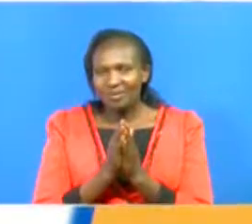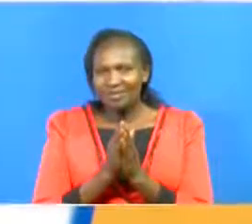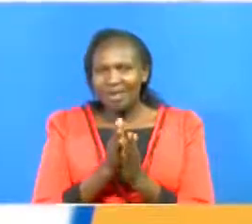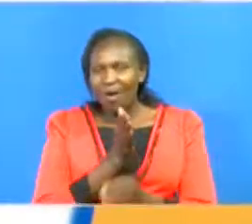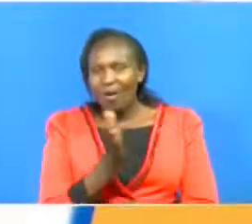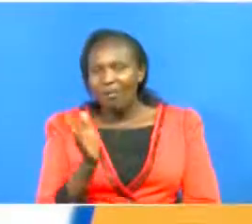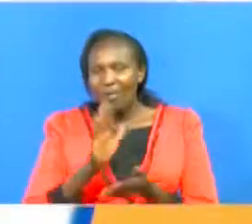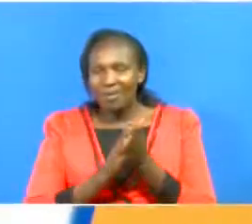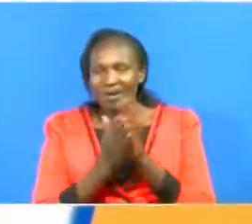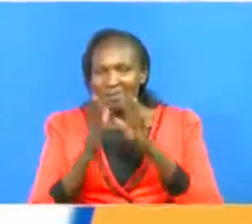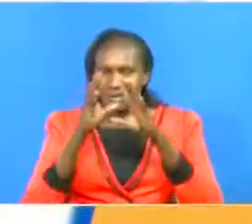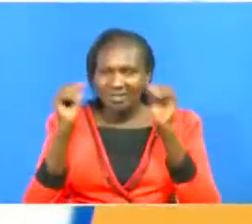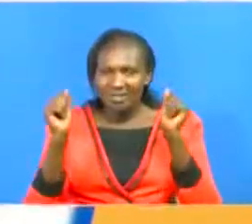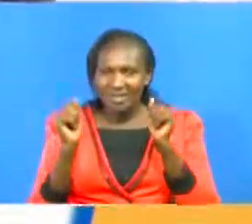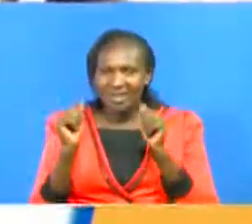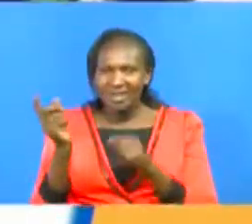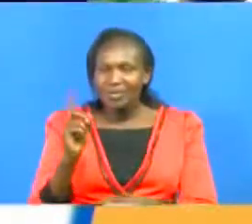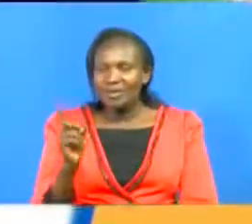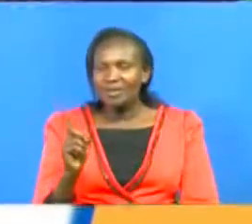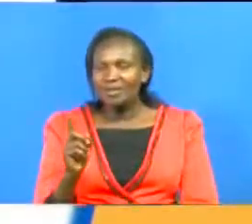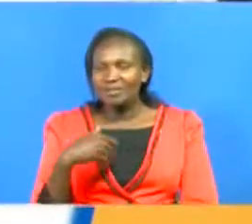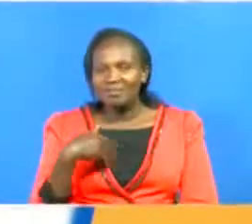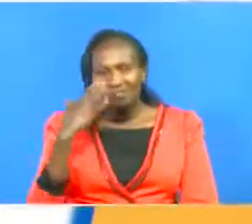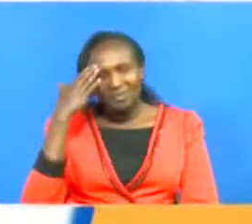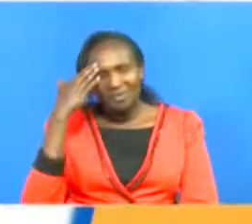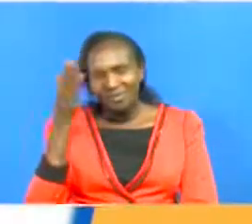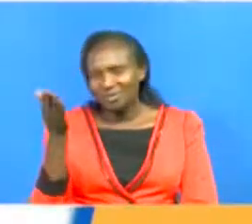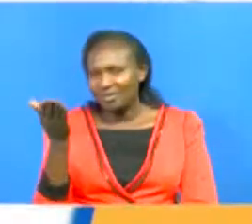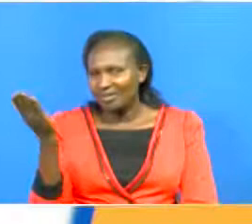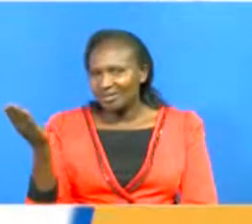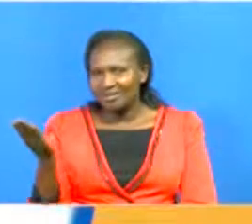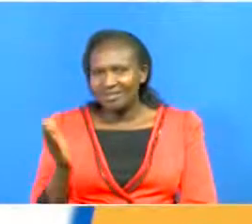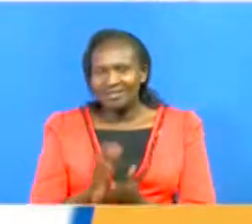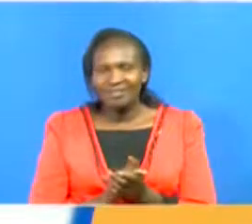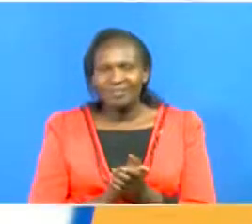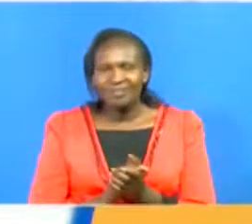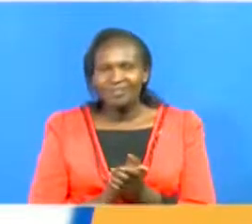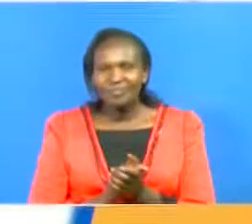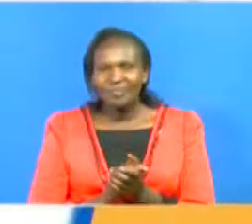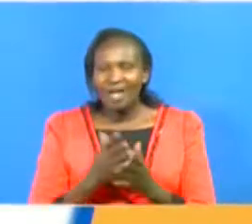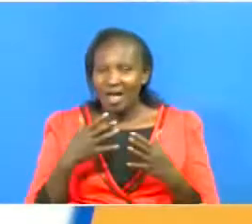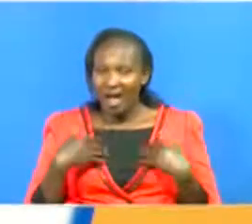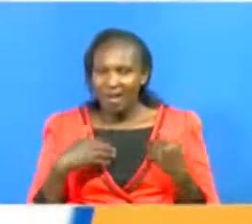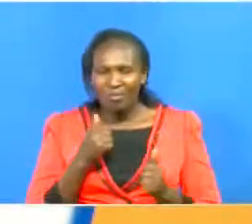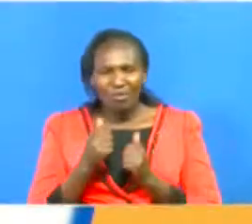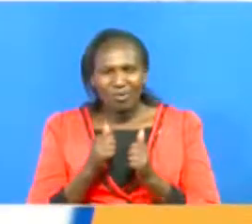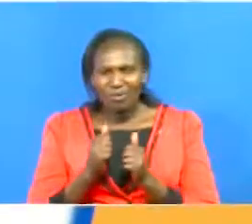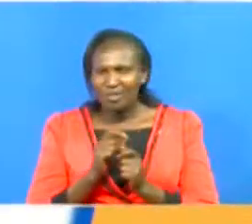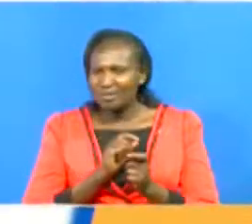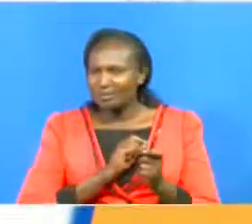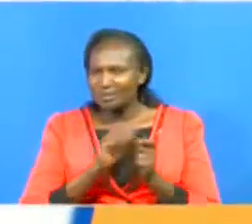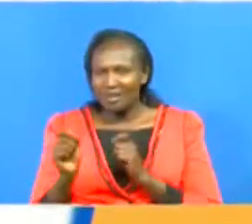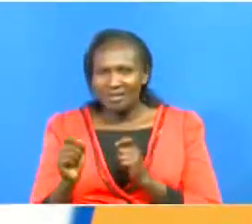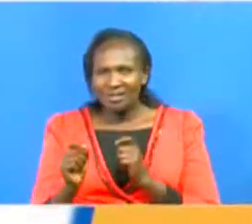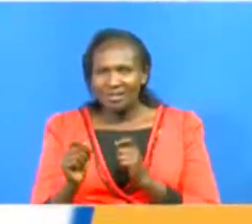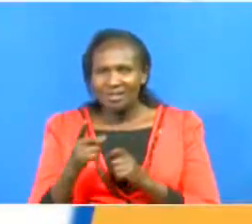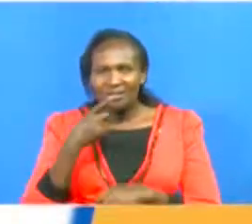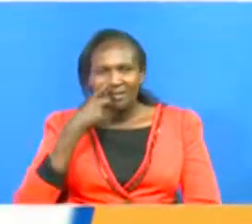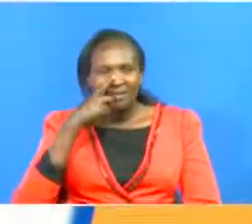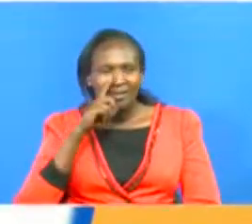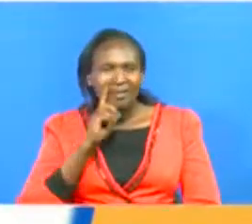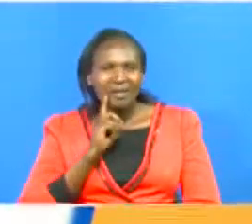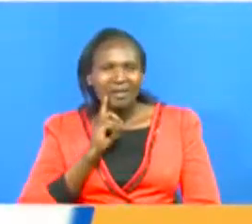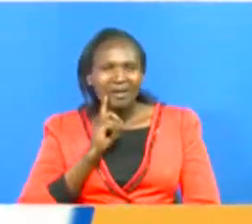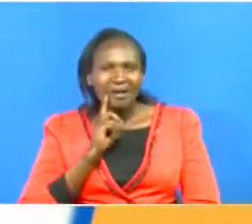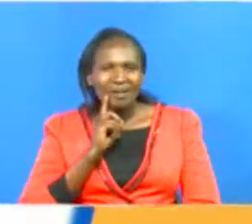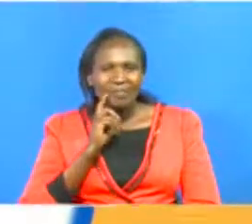aliingia madarakani mwaka gani? Sijui. Mnyama anayekimbia kwa kasi sana humu duniani anaitwa nani? Chita. Na